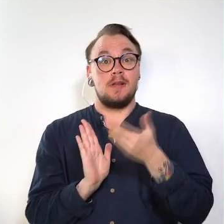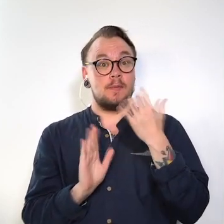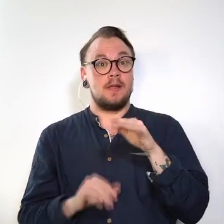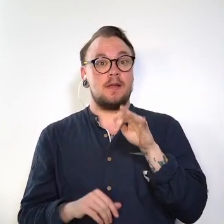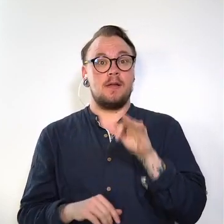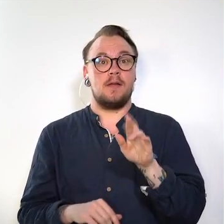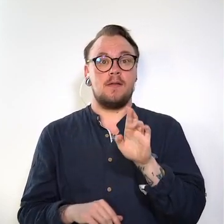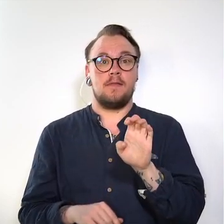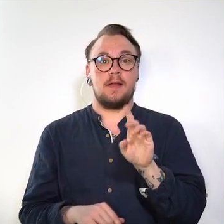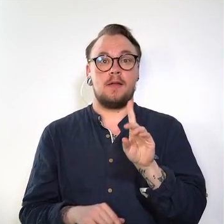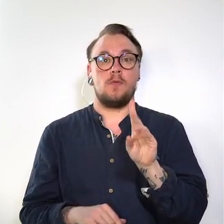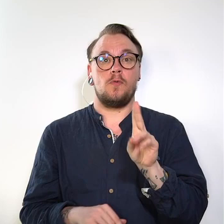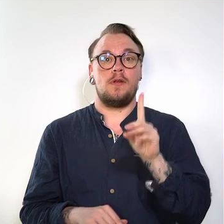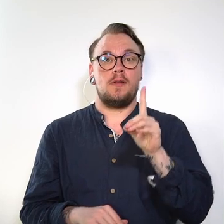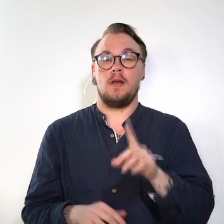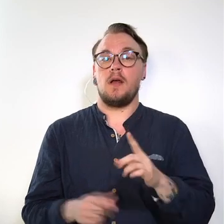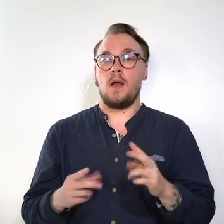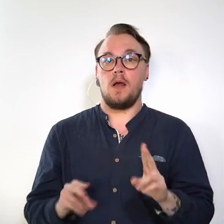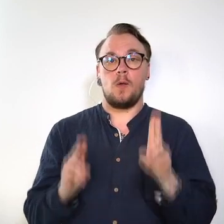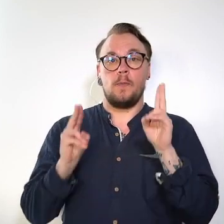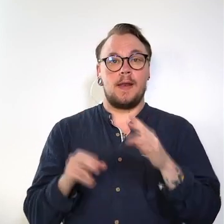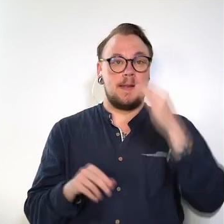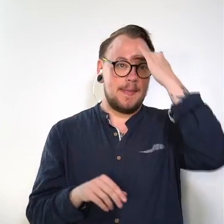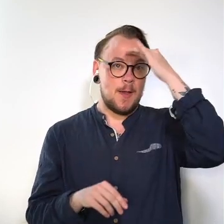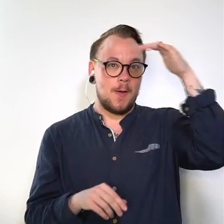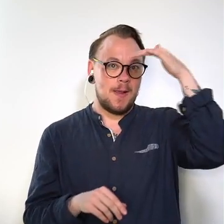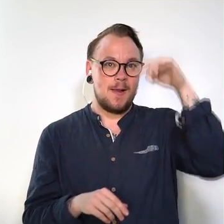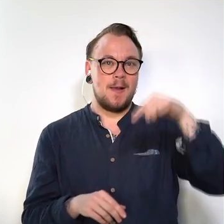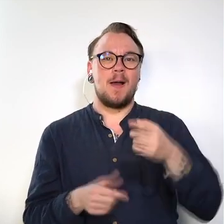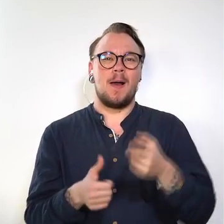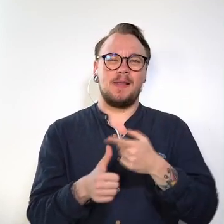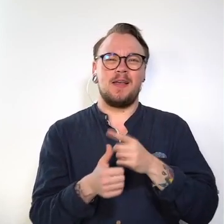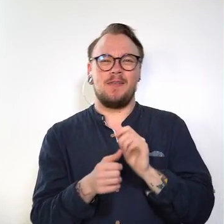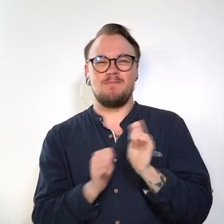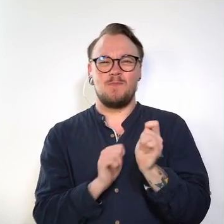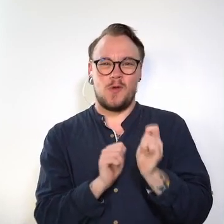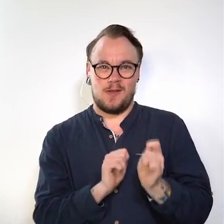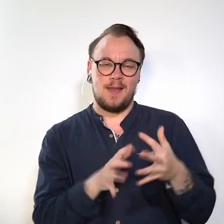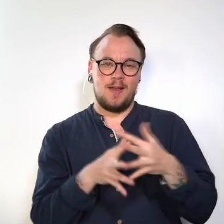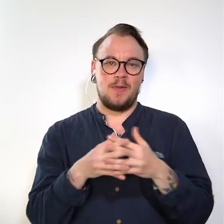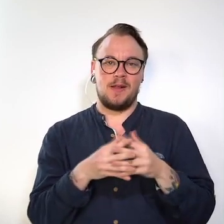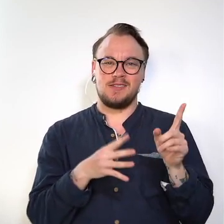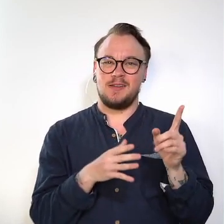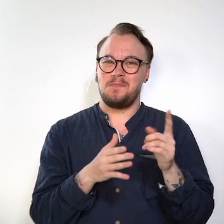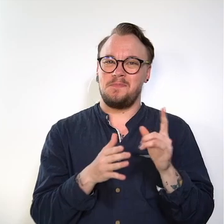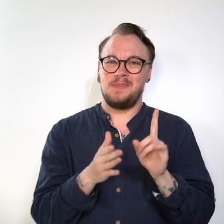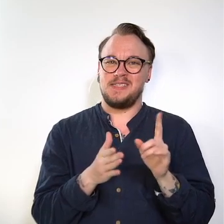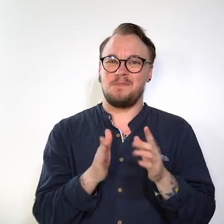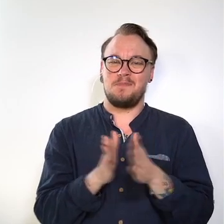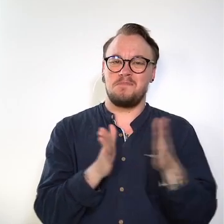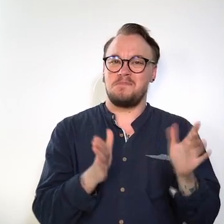ruvettiin revisioimaan Jenkeissä. Ja se on se, mistä olen tehnyt väitöskirjani yhdessä